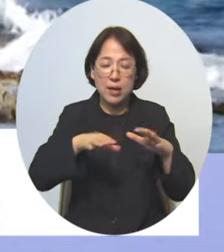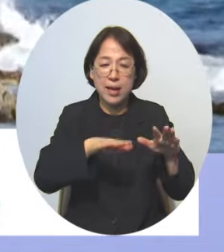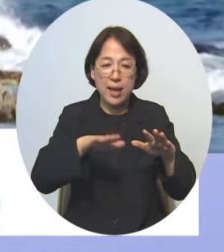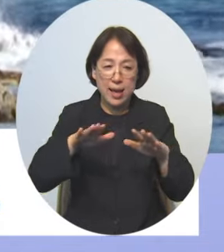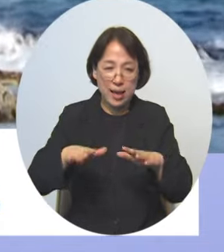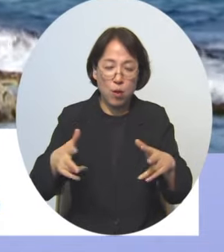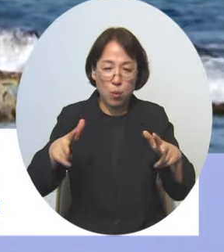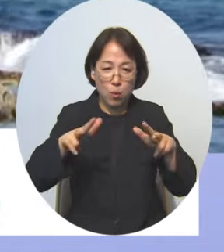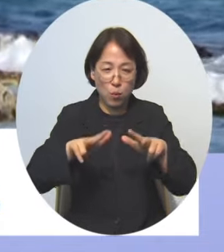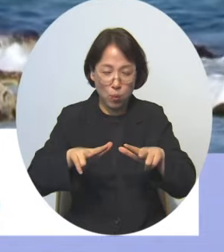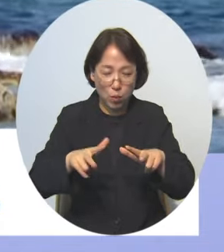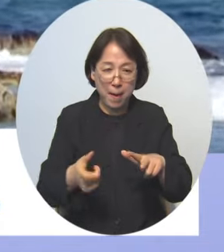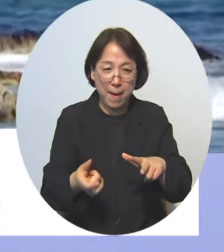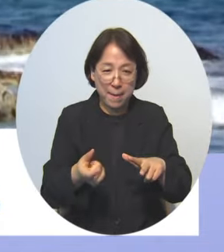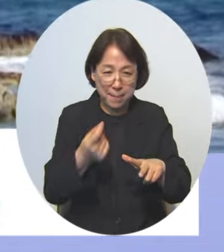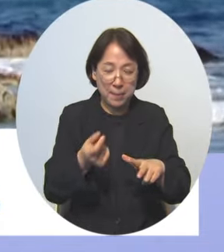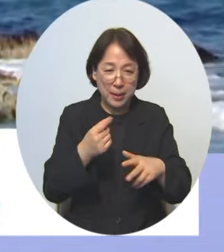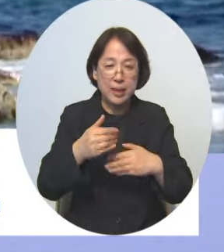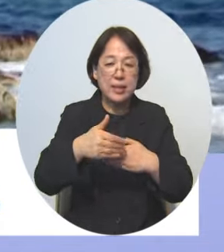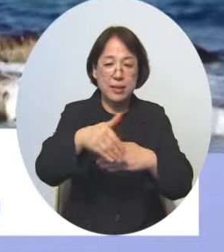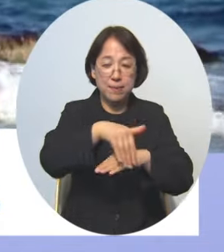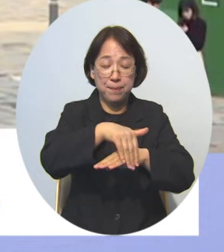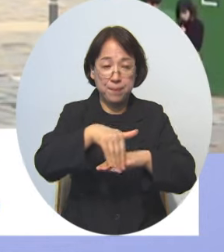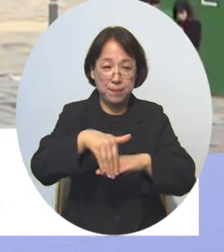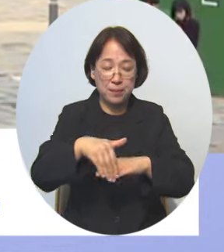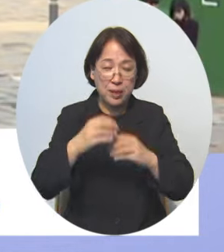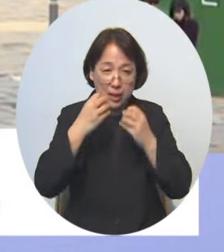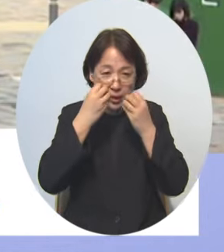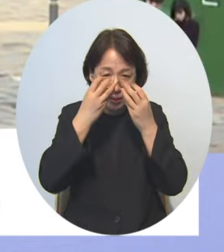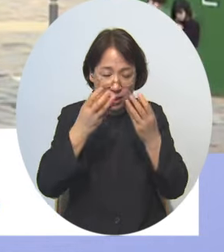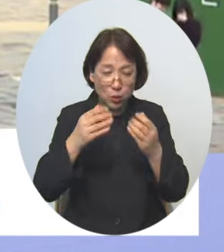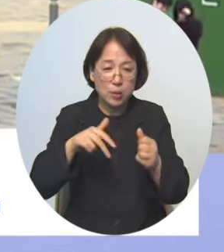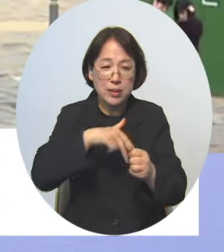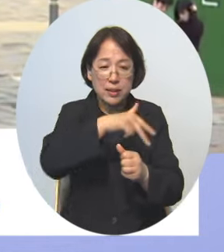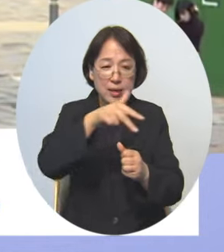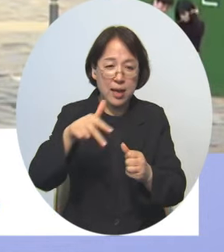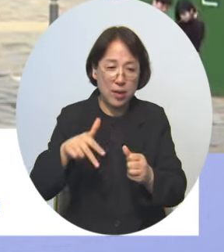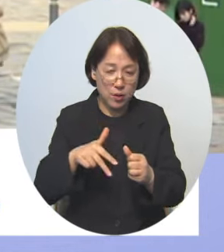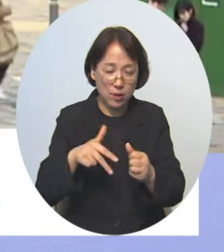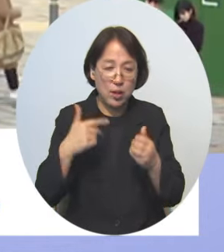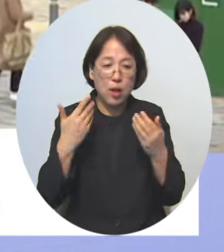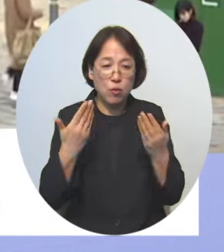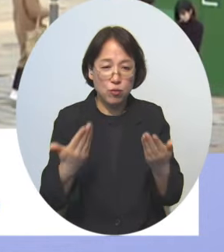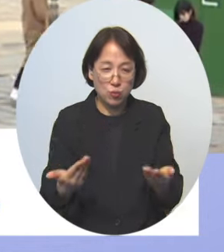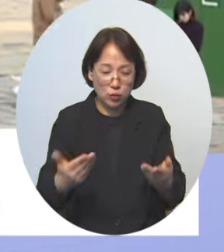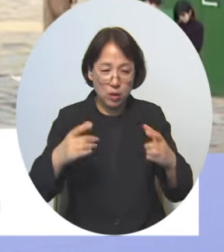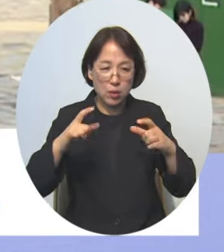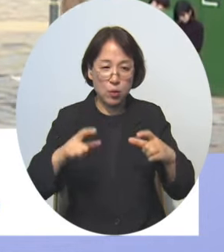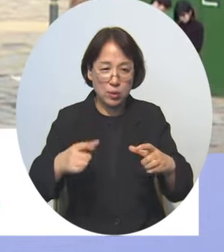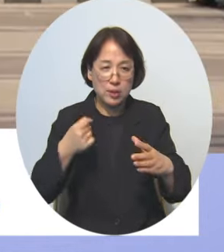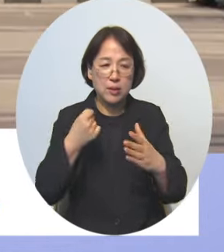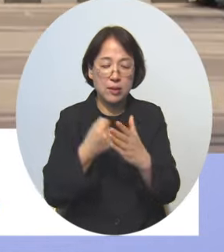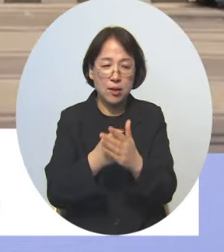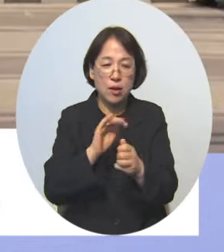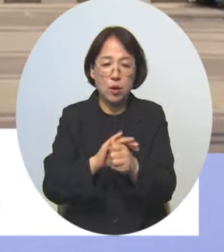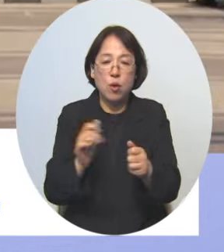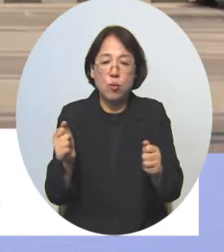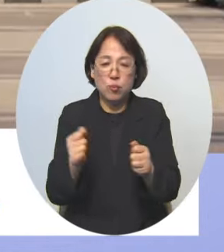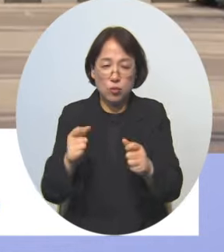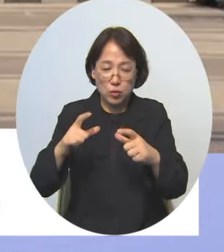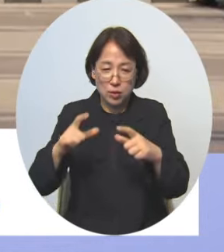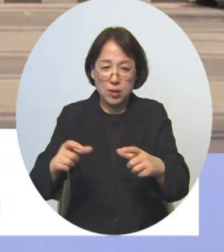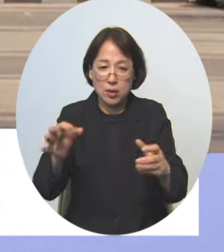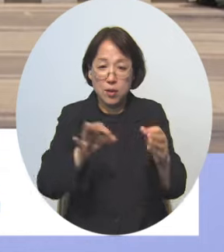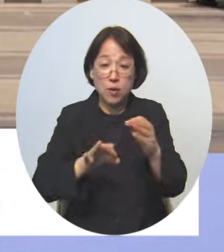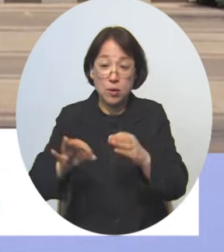붙을 전망입니다. 이를 통해서 이 새로운 생태 친화적 여가 공간이 조성되면서 경북 지역의 경제에도 상당한 효과가